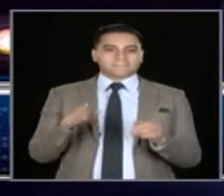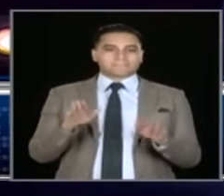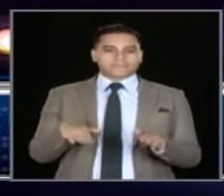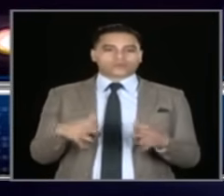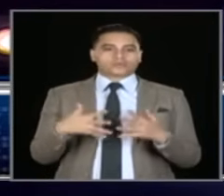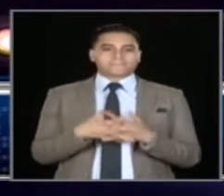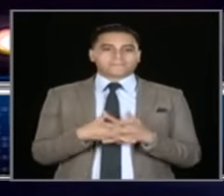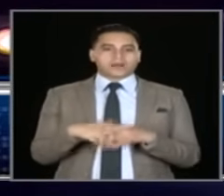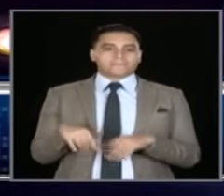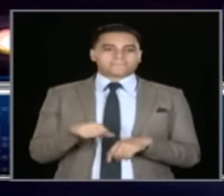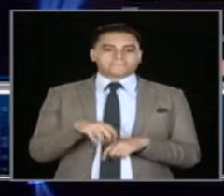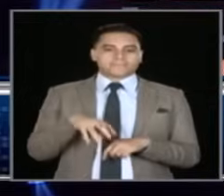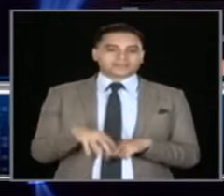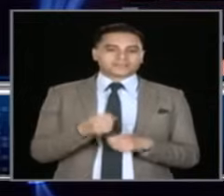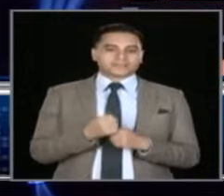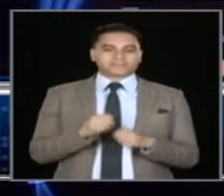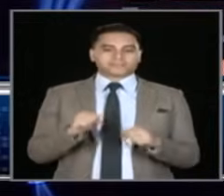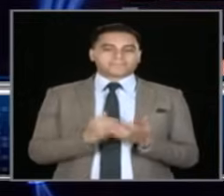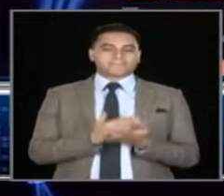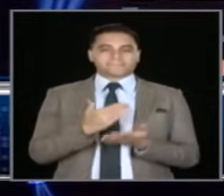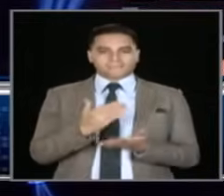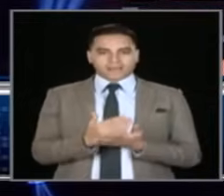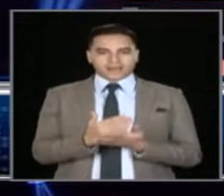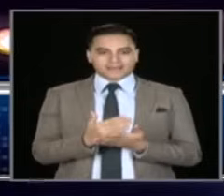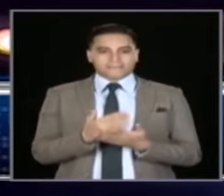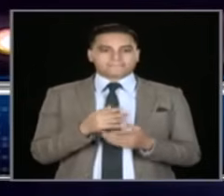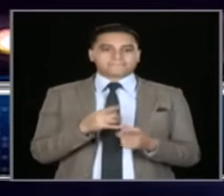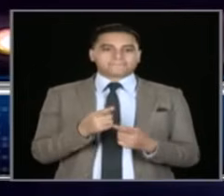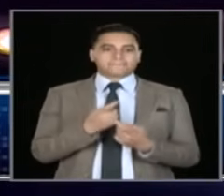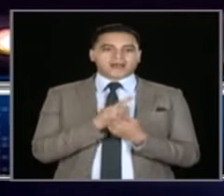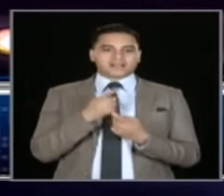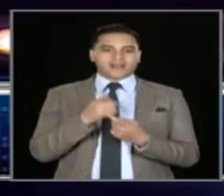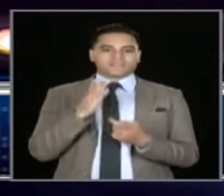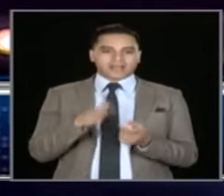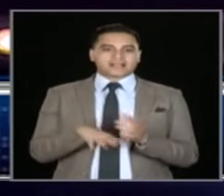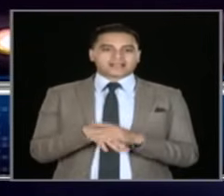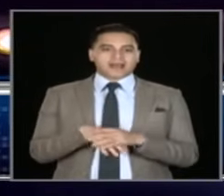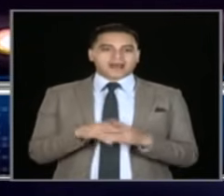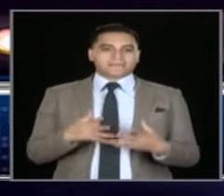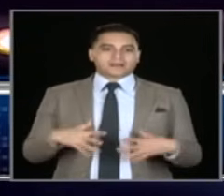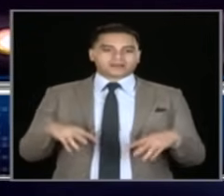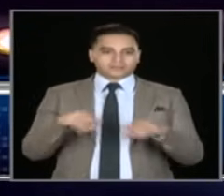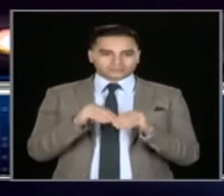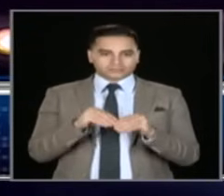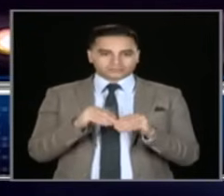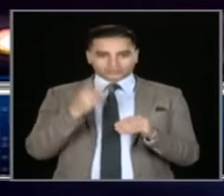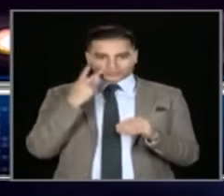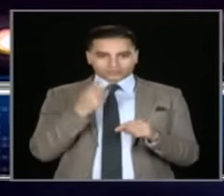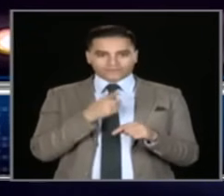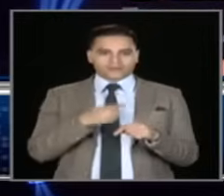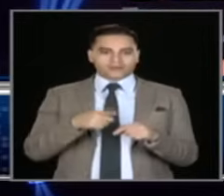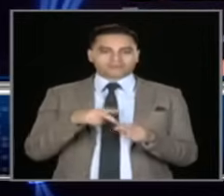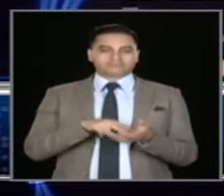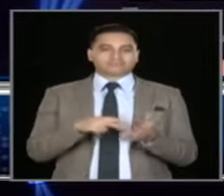موجودة في منطقة الانفجار، وبعد كده المتحف ده قدر يجمع الظلال ويحطها